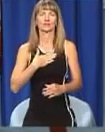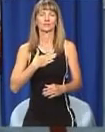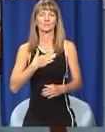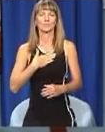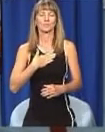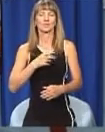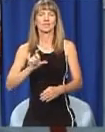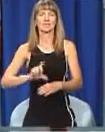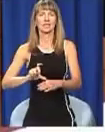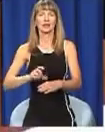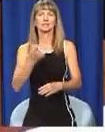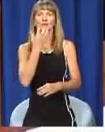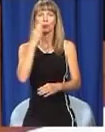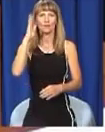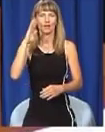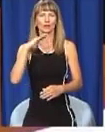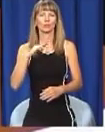в наш мерный стакан с теплой водой. Раз.